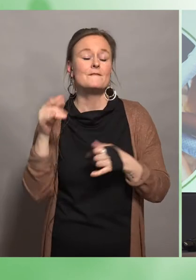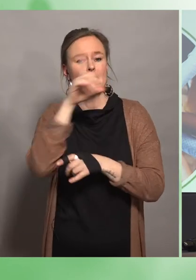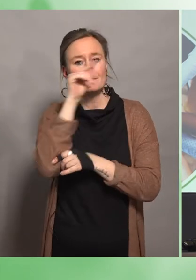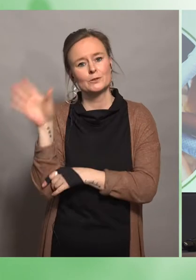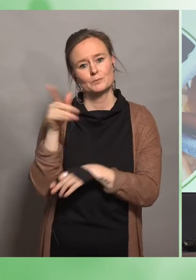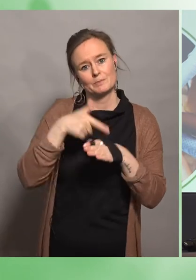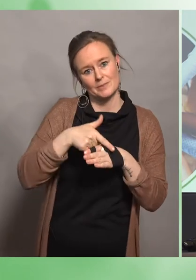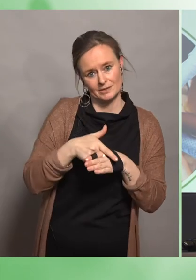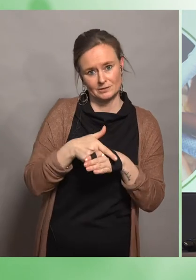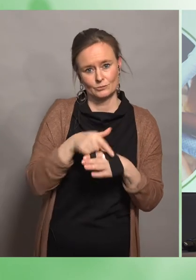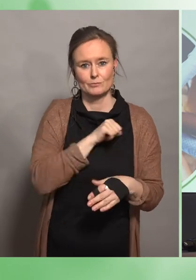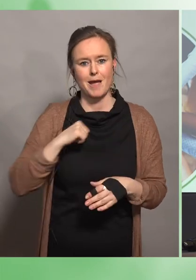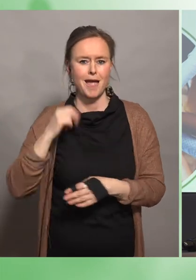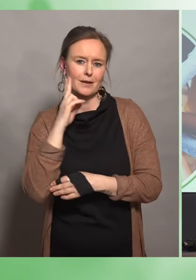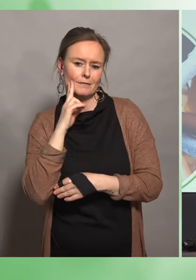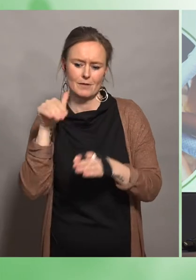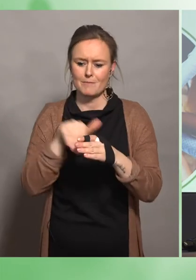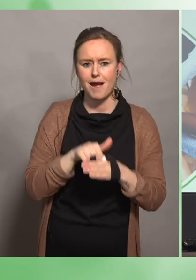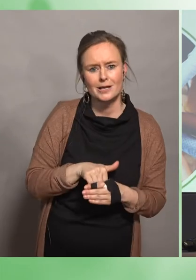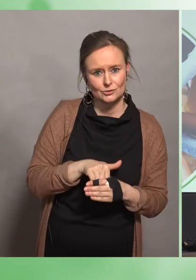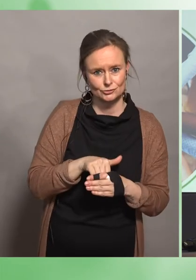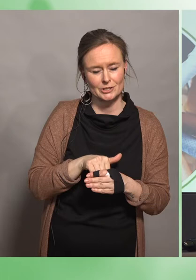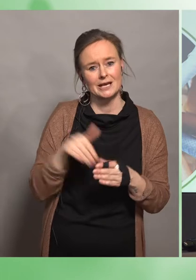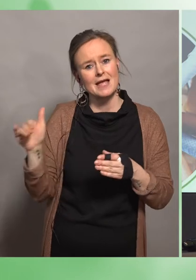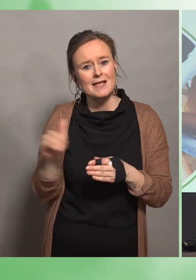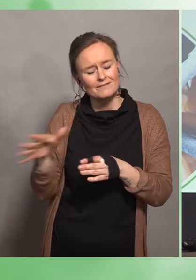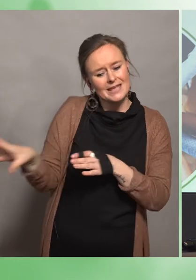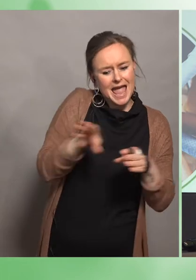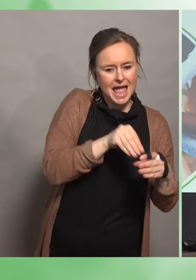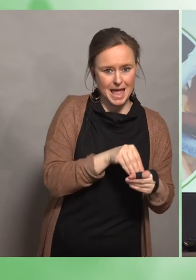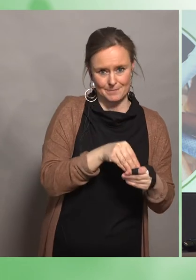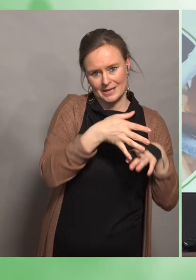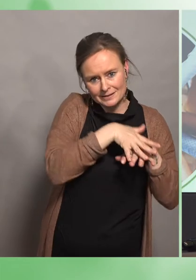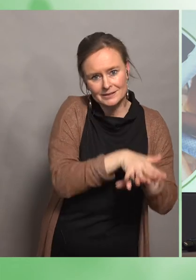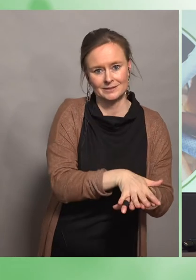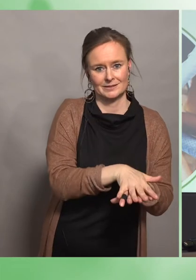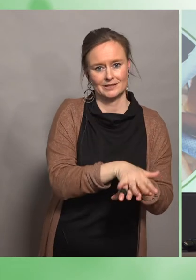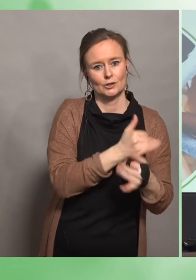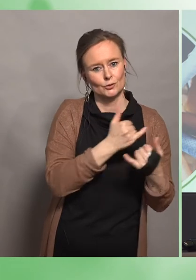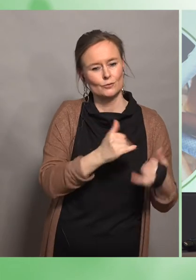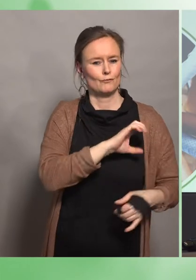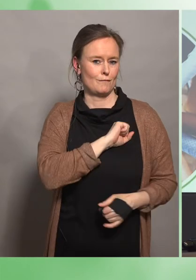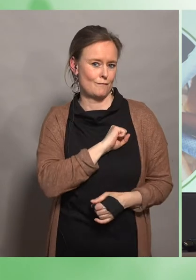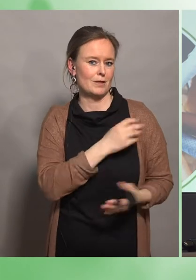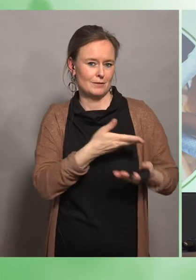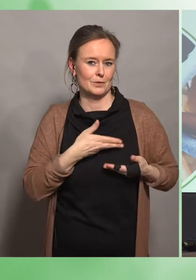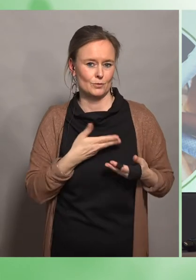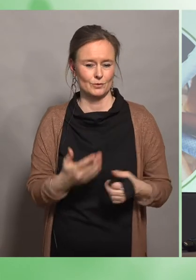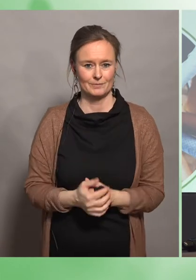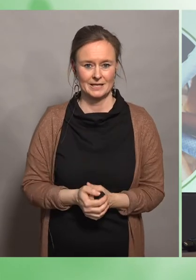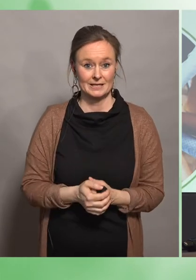bei Ihnen im Unternehmen anstellen, wie sie sie in die Firma einbinden und wie sie davon profitieren. Aber beginnen wollen wir mit